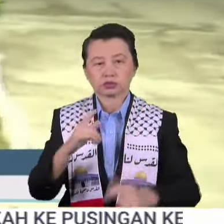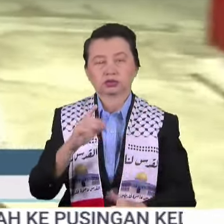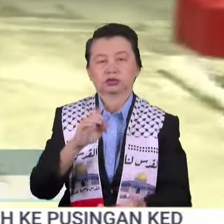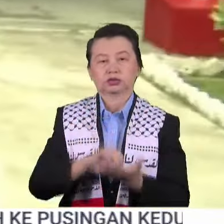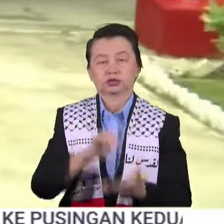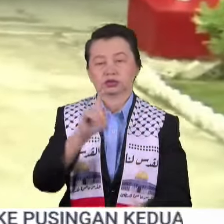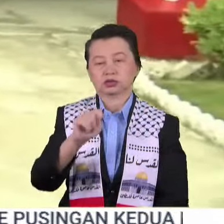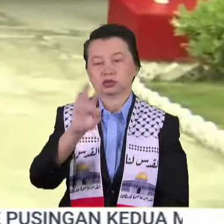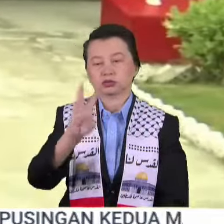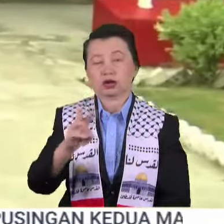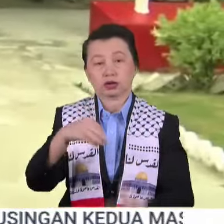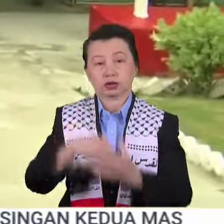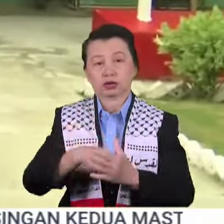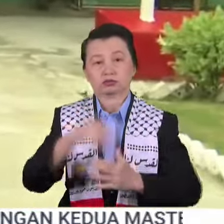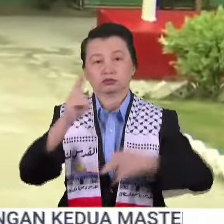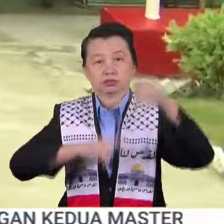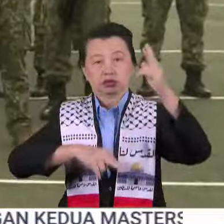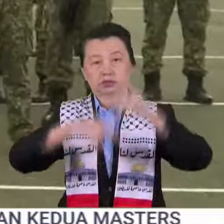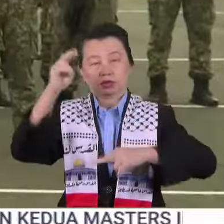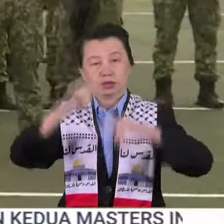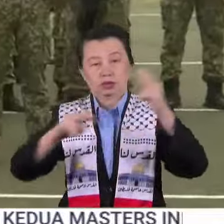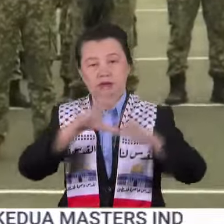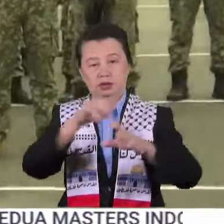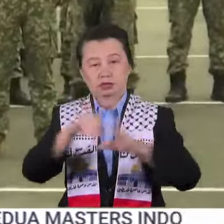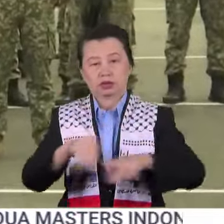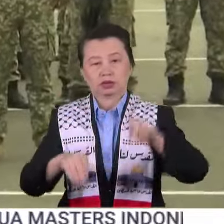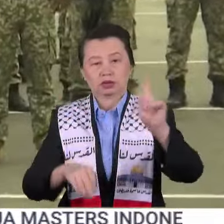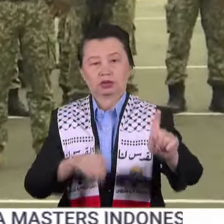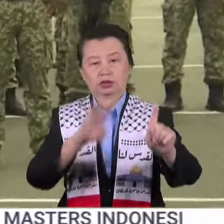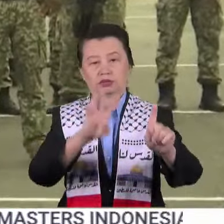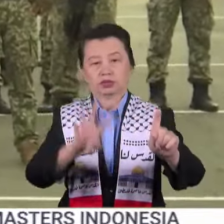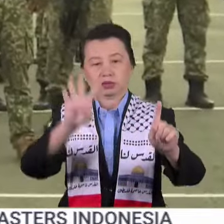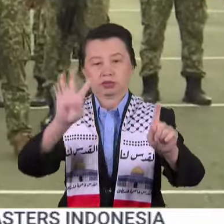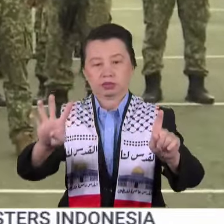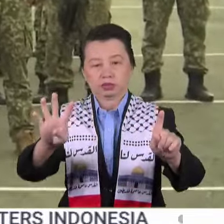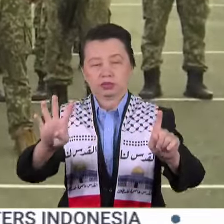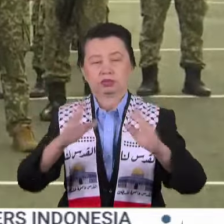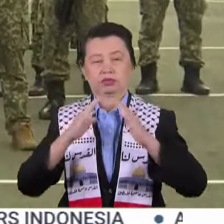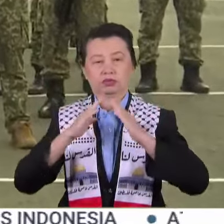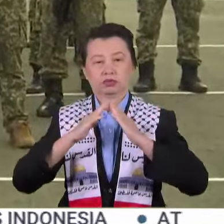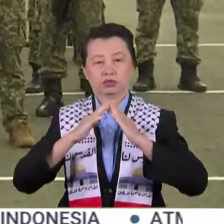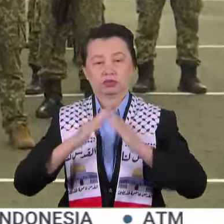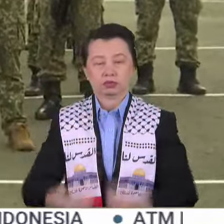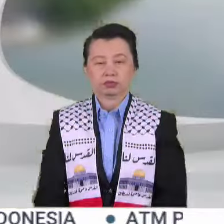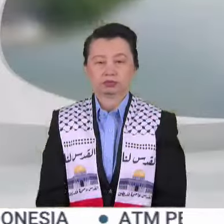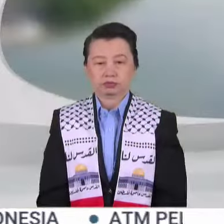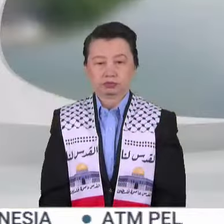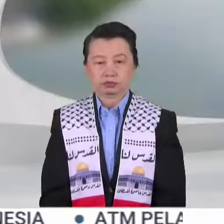Kukusan Tawau yang kini dalam pembinaan melibatkan 144 unit rumah.